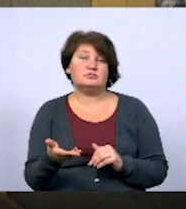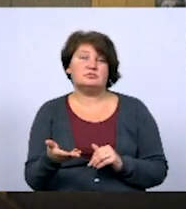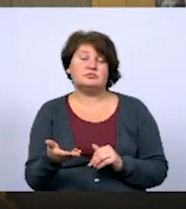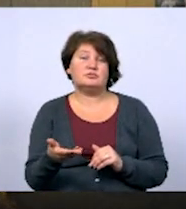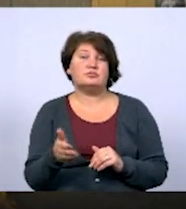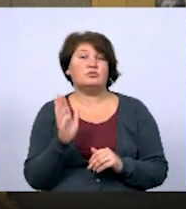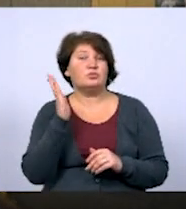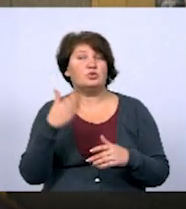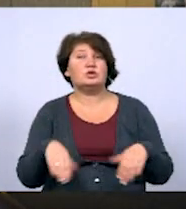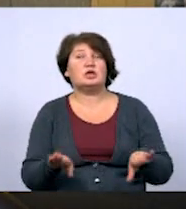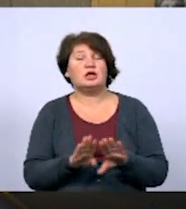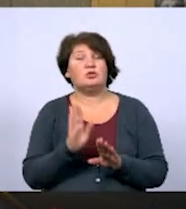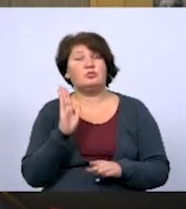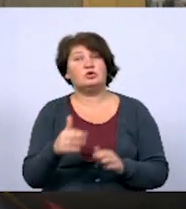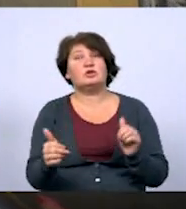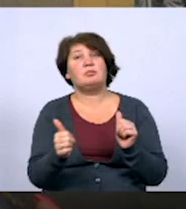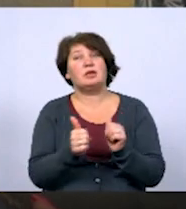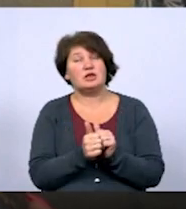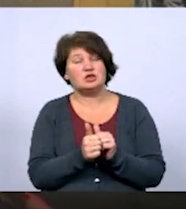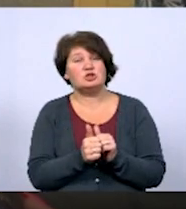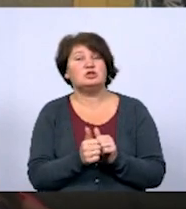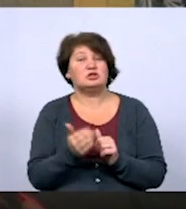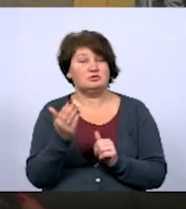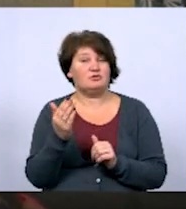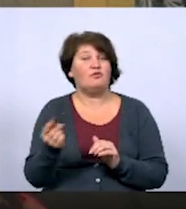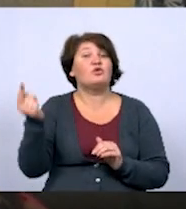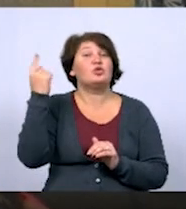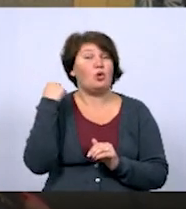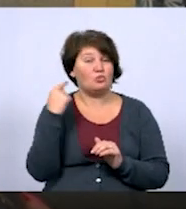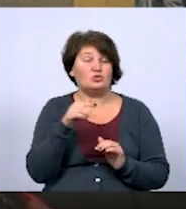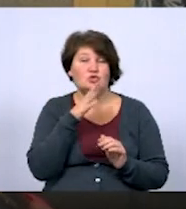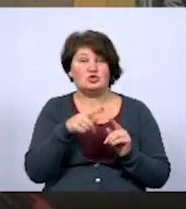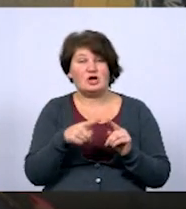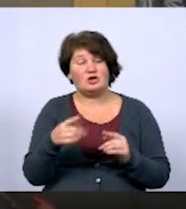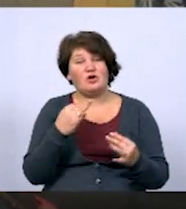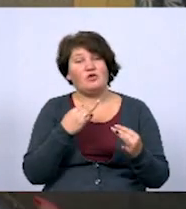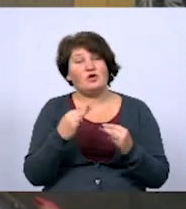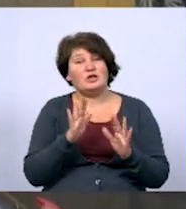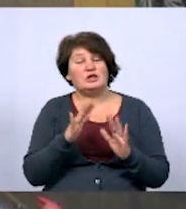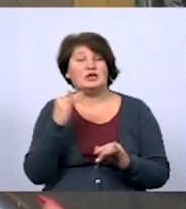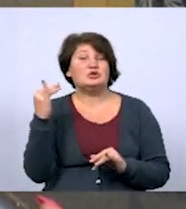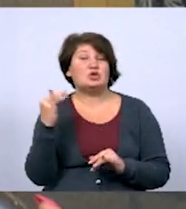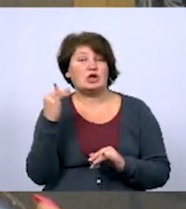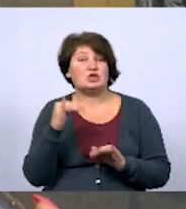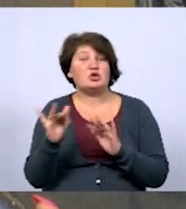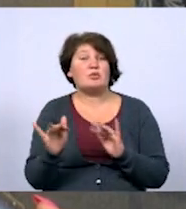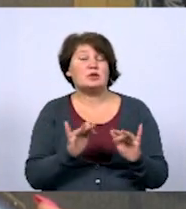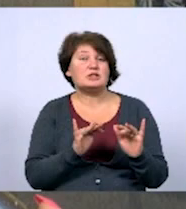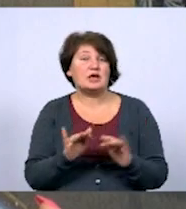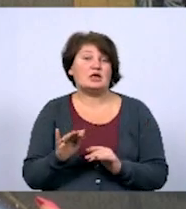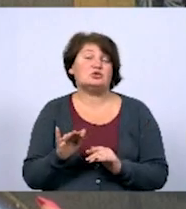бути таким, бути ближчим, бути в тому середовищі того часу. А якщо ми говоримо з точки зору не тільки історичного процесу, а й з точки